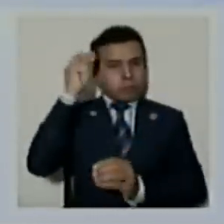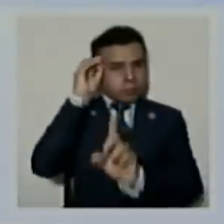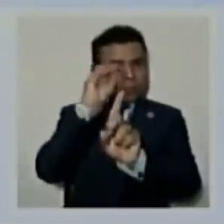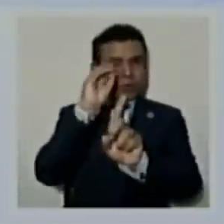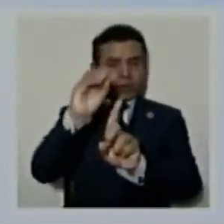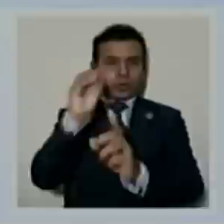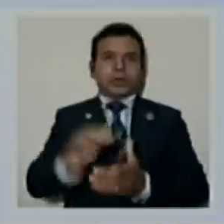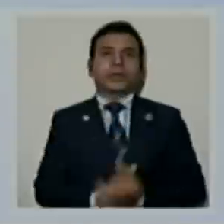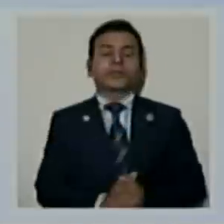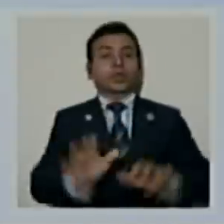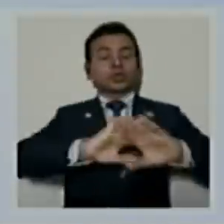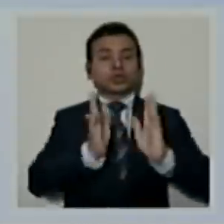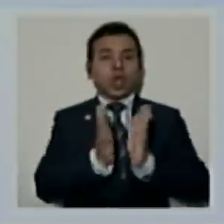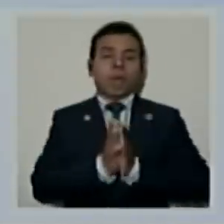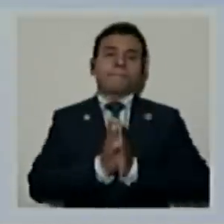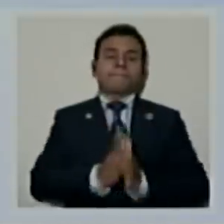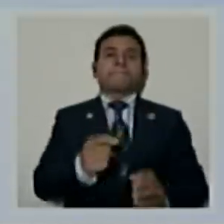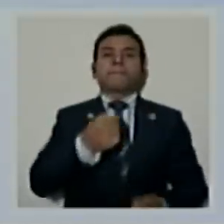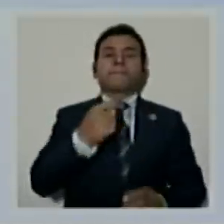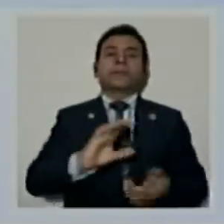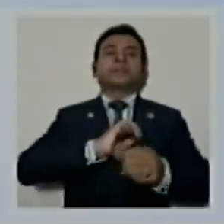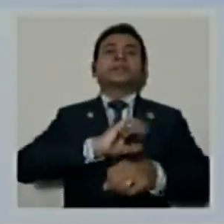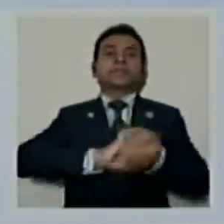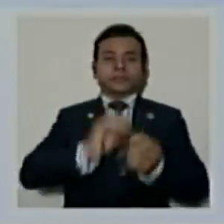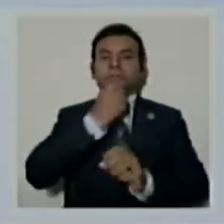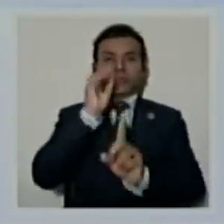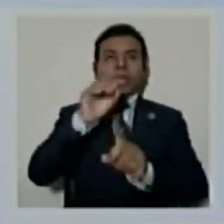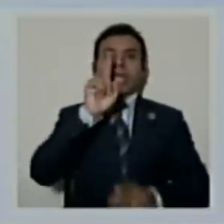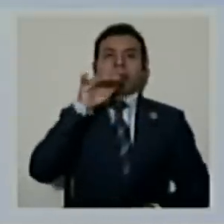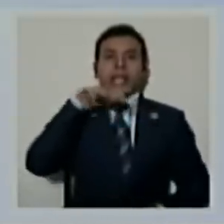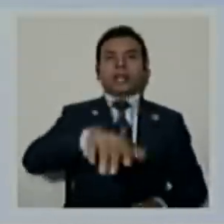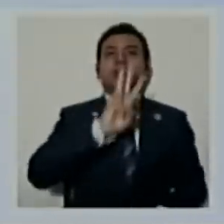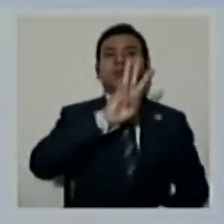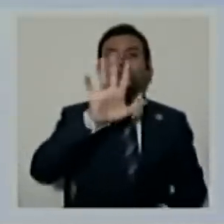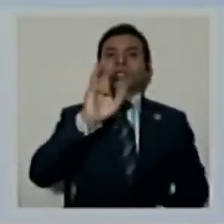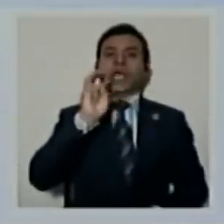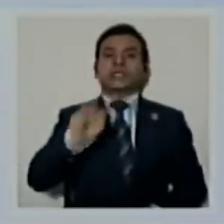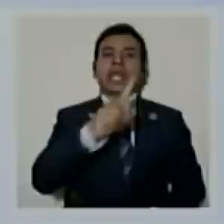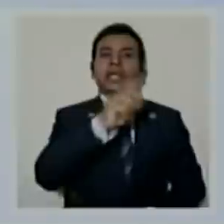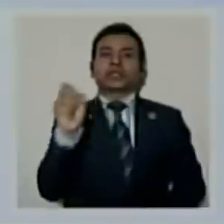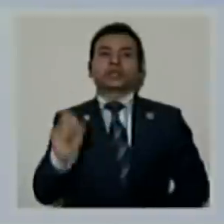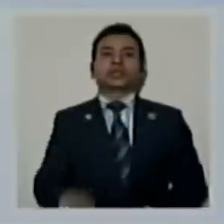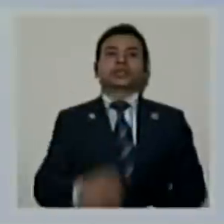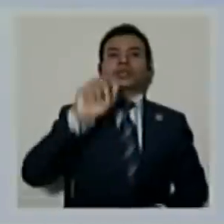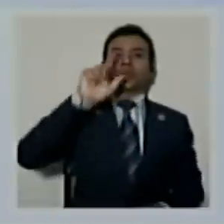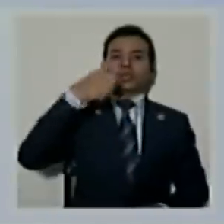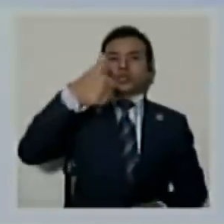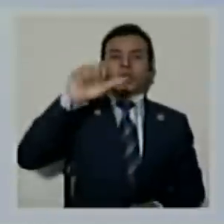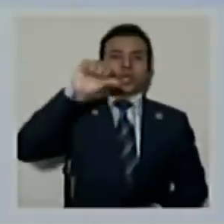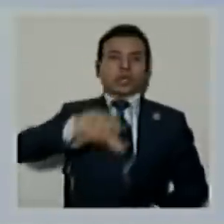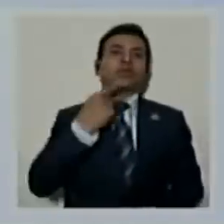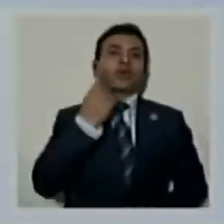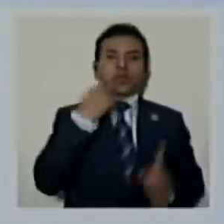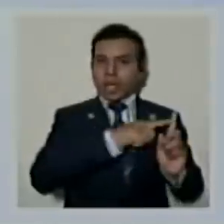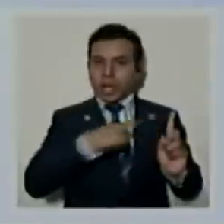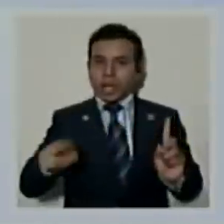বিষয়ে পরামর্শ চান, কোভিড বিষয়ে পরামর্শ চান এবং অন্যান্য স্বাস্থ্য সমস্যার সম্পর্কেও তারা পরামর্শ চান এবং সব পরামর্শ